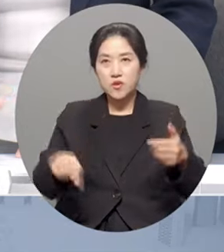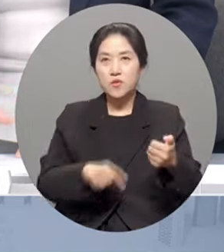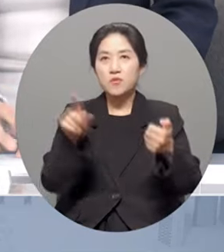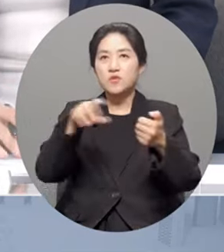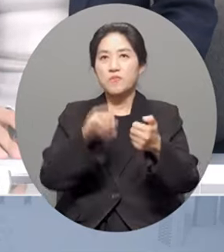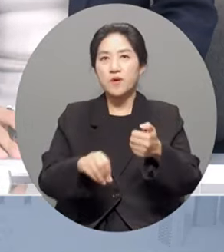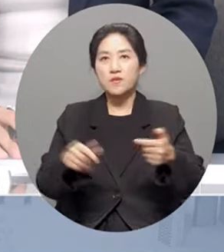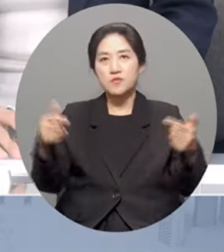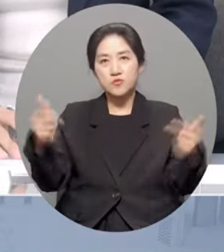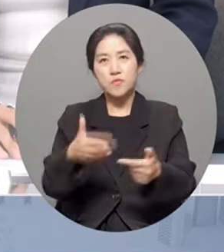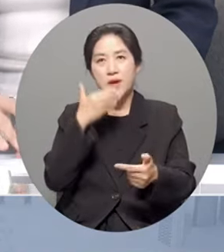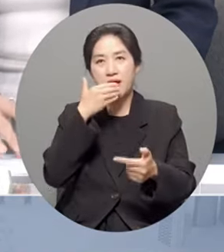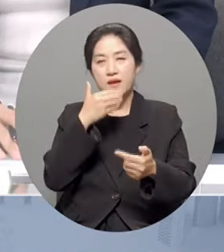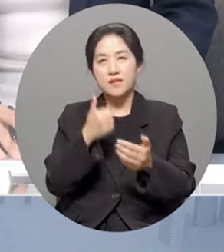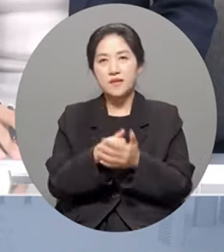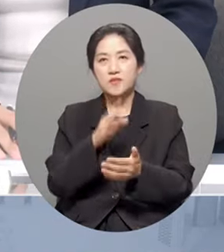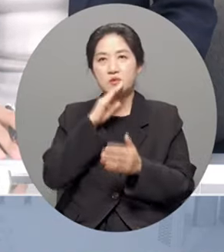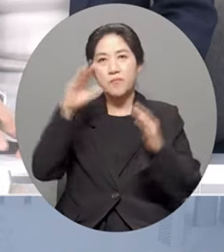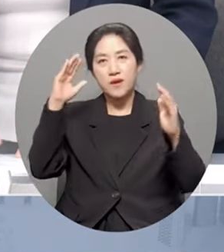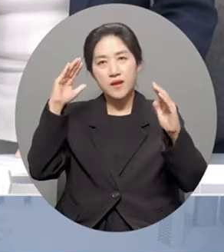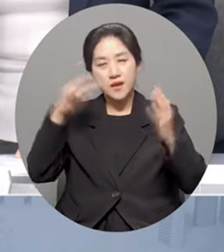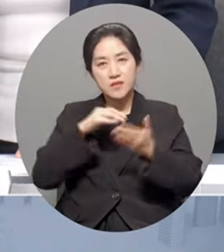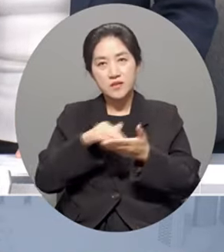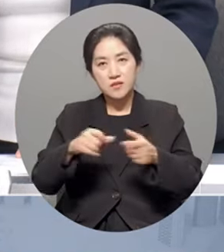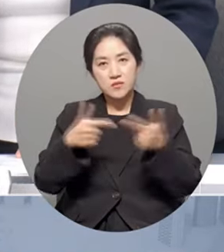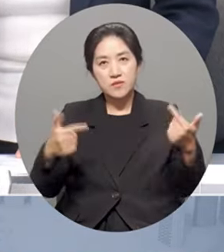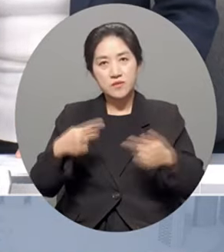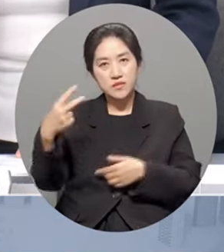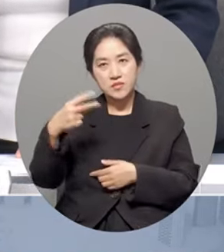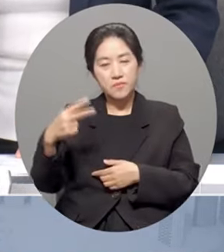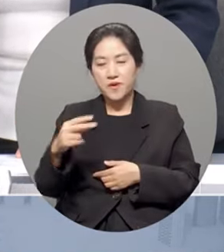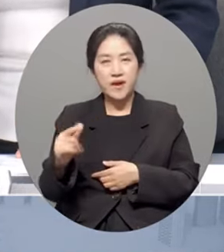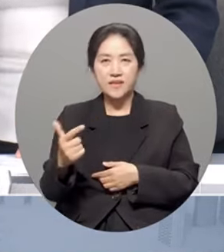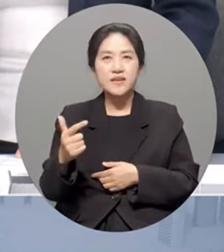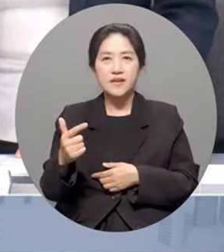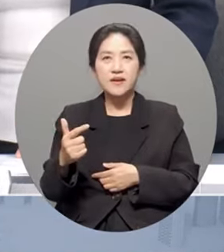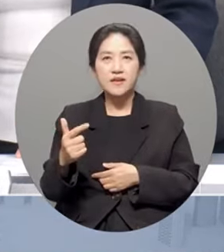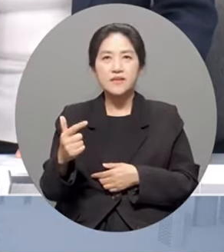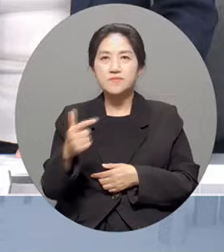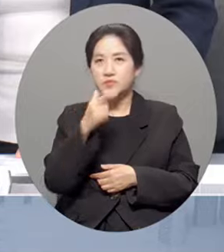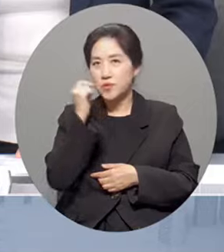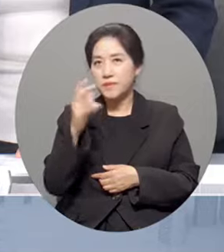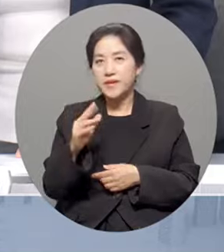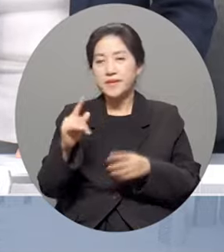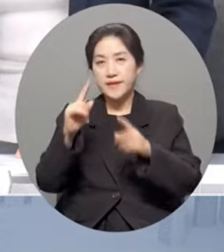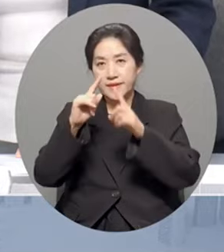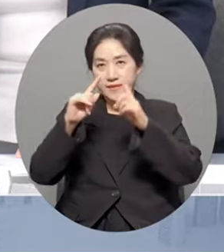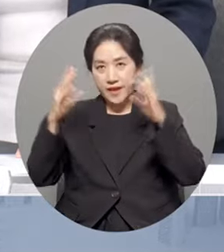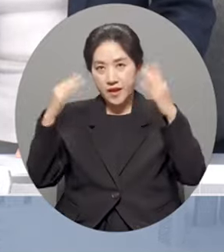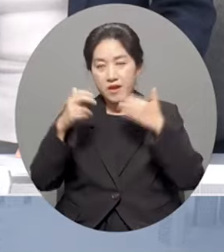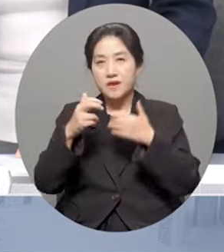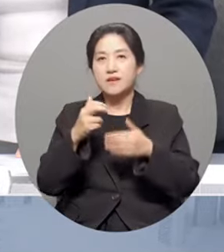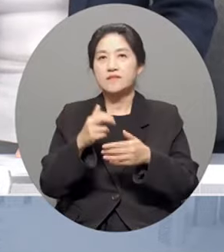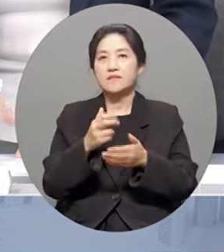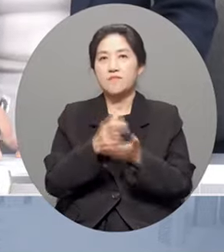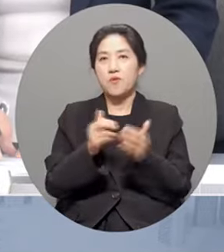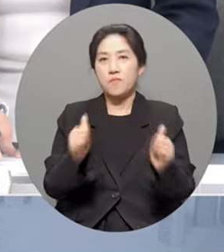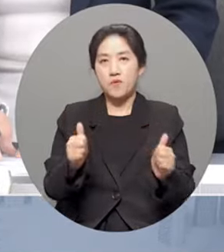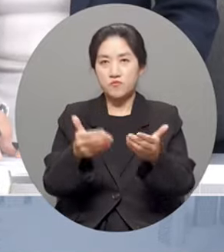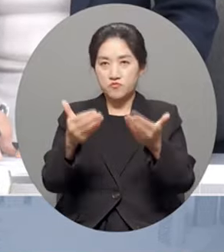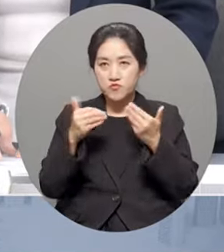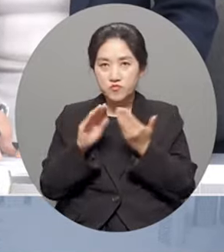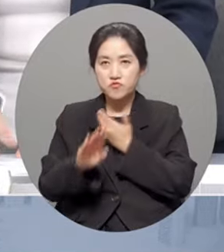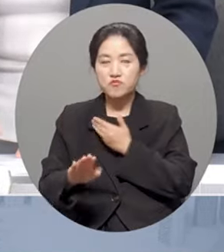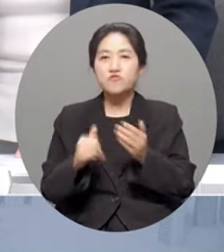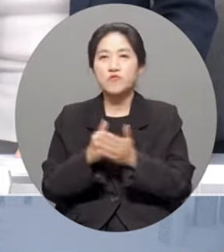50%을 있어는 정 2명에 못치는 겁니다 부 대학들이 법정 이후로 밀었던 증원 관련